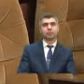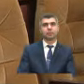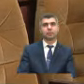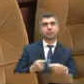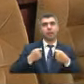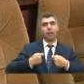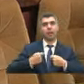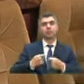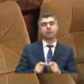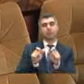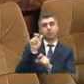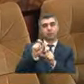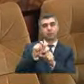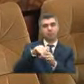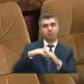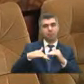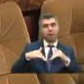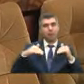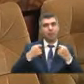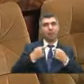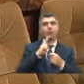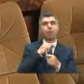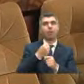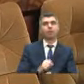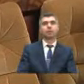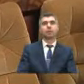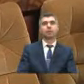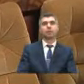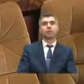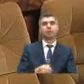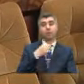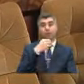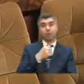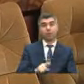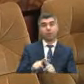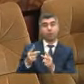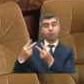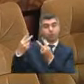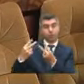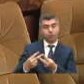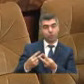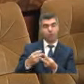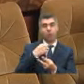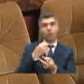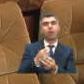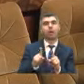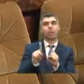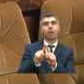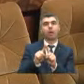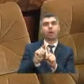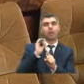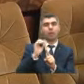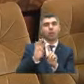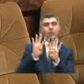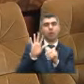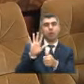الرئيس، السادة النواب، السيد رئيس الحكومة، أنا في الحقيقة كنت آمل أن تأتوا إلى البرلمان في إطار مقتضيات الفصل 68 الذي يعود